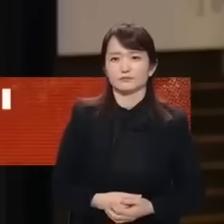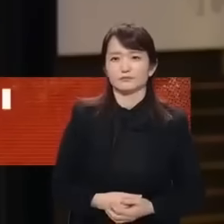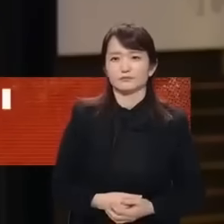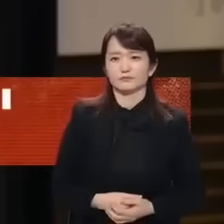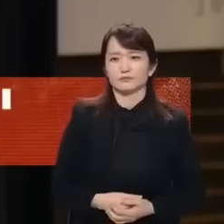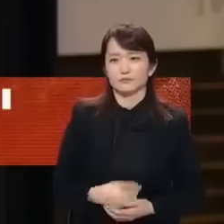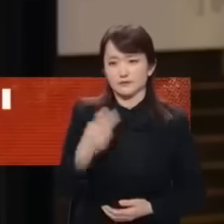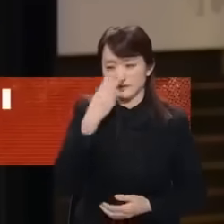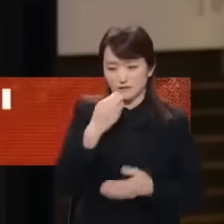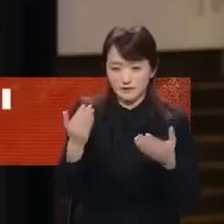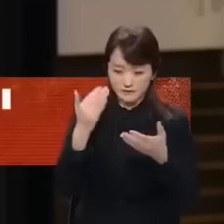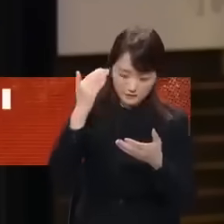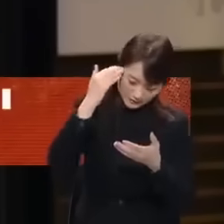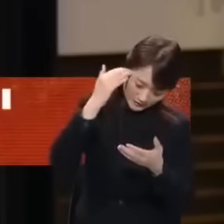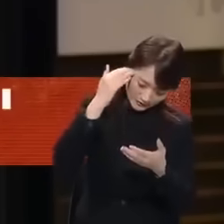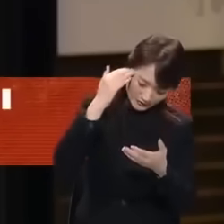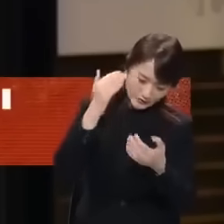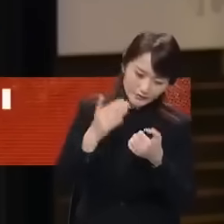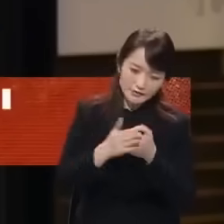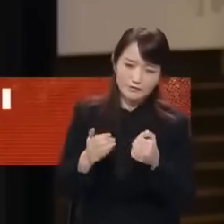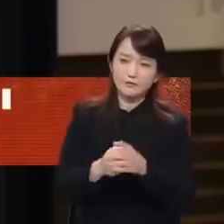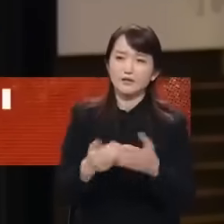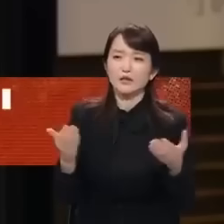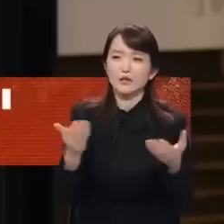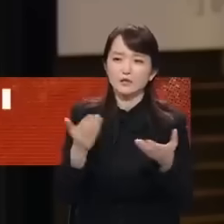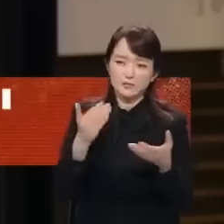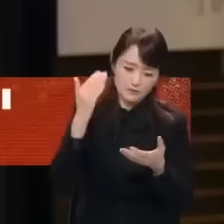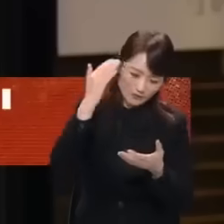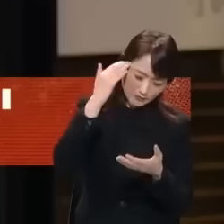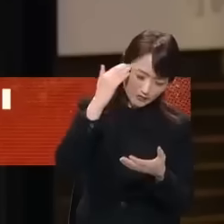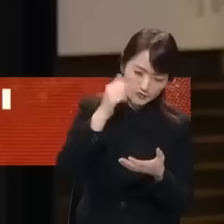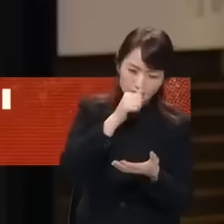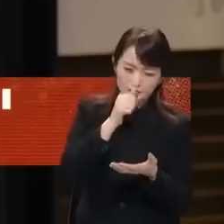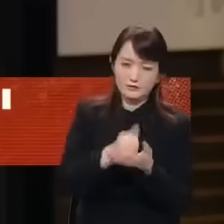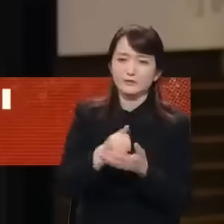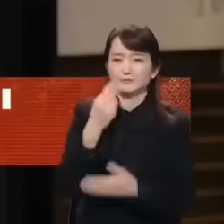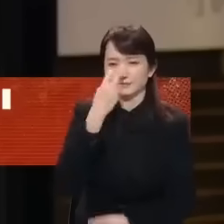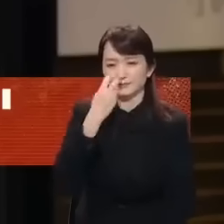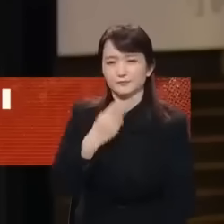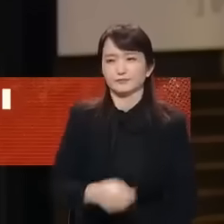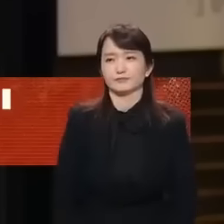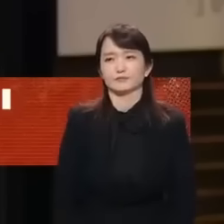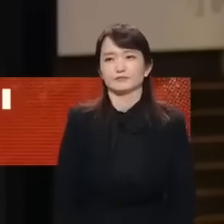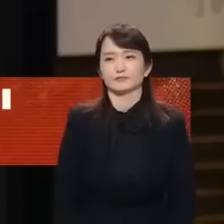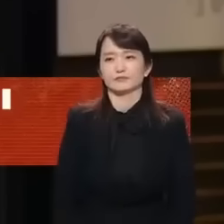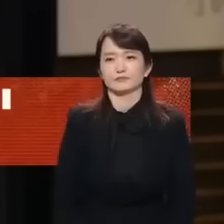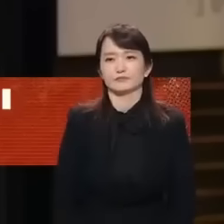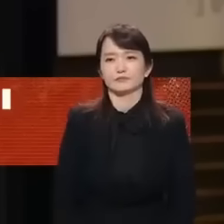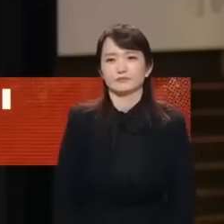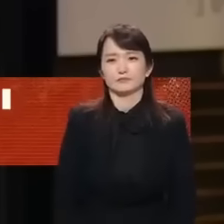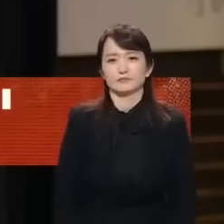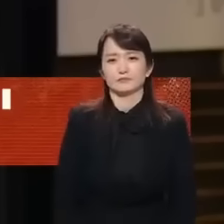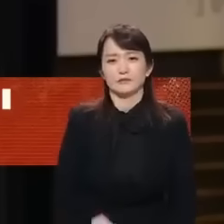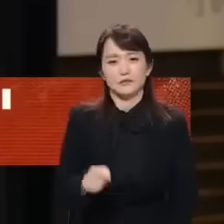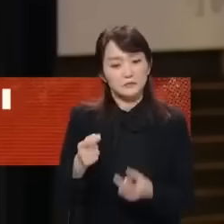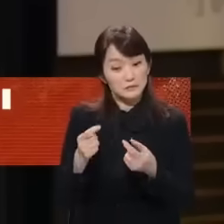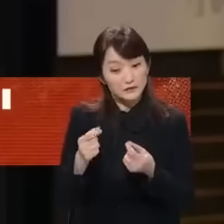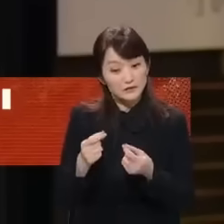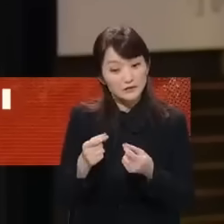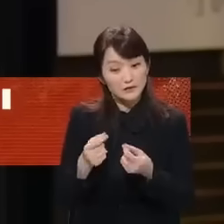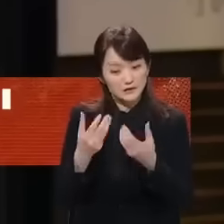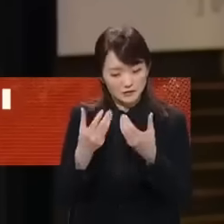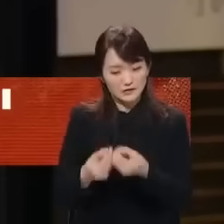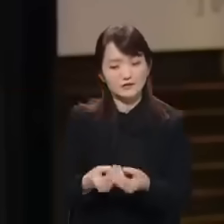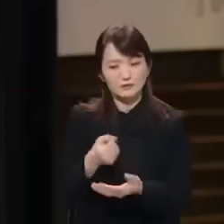업무를 방해했다라는 업무 방해 혐의로 지금 수사를 하고 있다라고 합니다. 아마 뭐 선례를 좀 만들 수 있지 않을까 싶어요. 아까 오